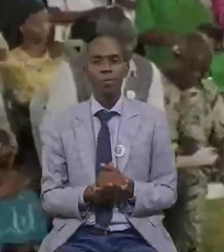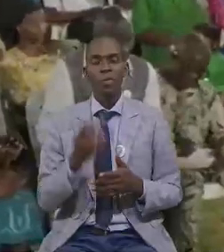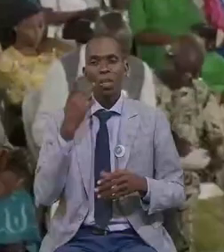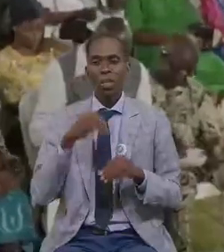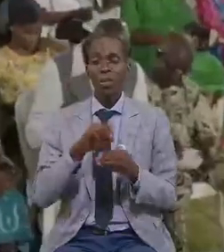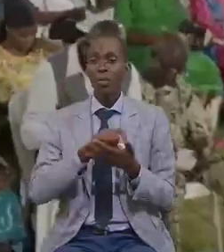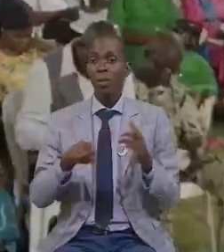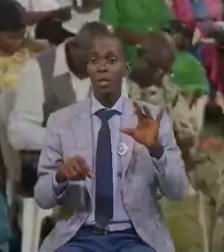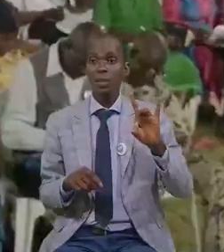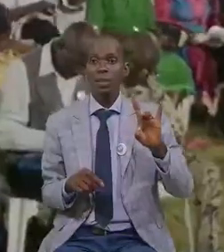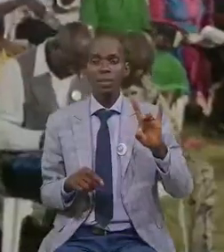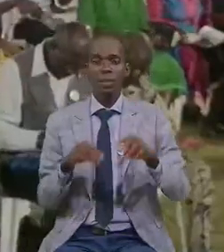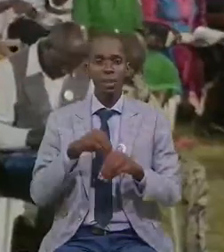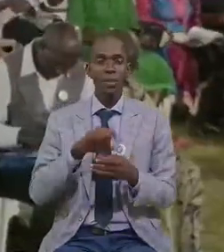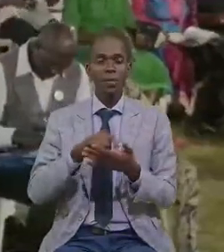Verset 10.